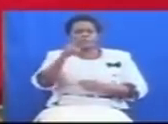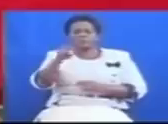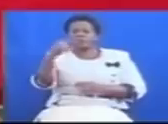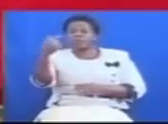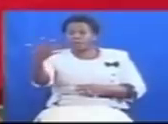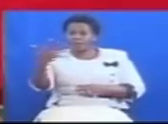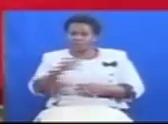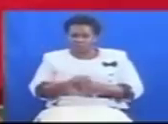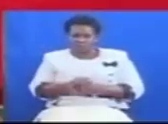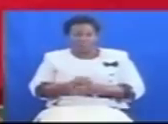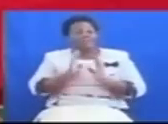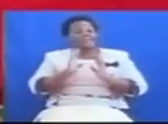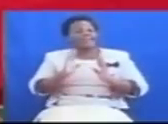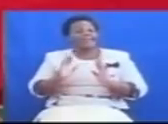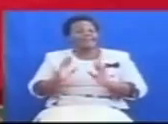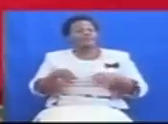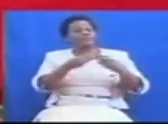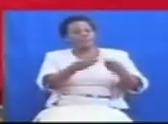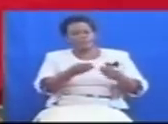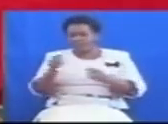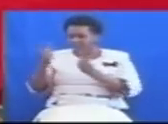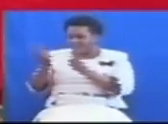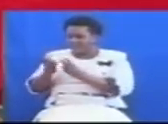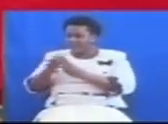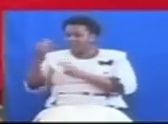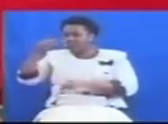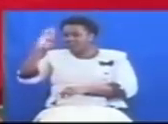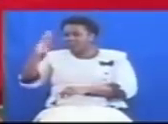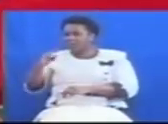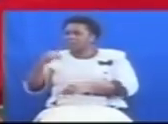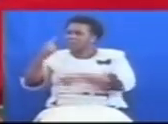jitihada za kutafuta fedha kwa ajili ya kuanza ujenzi huo.